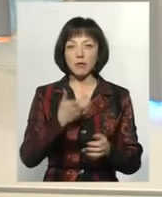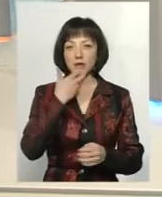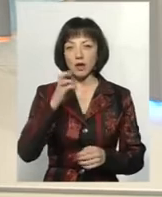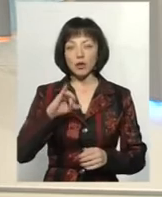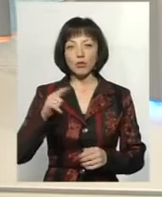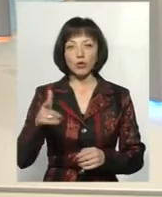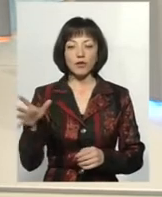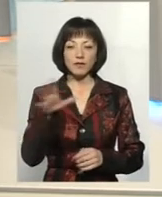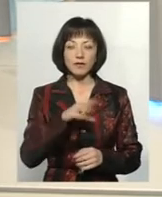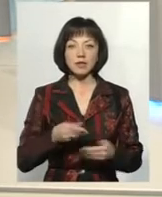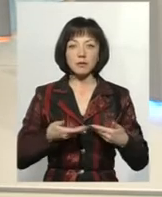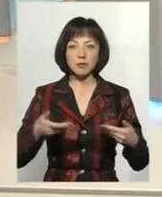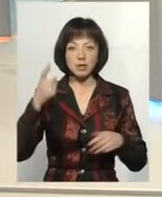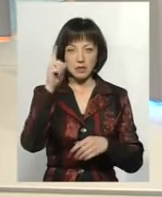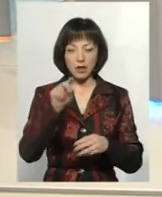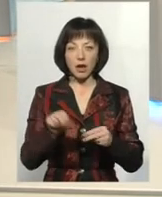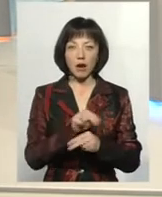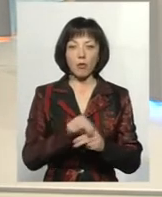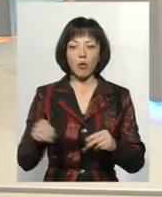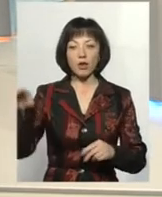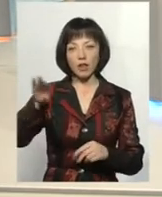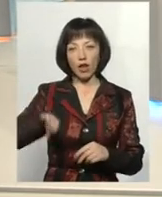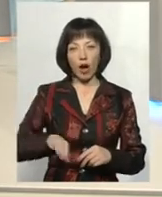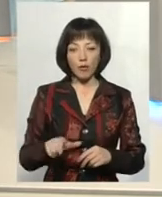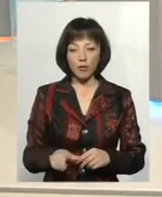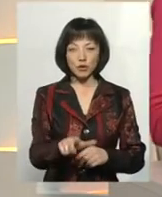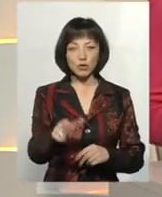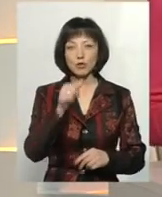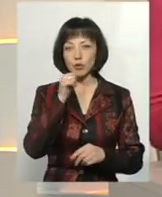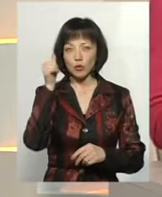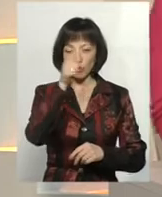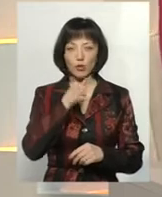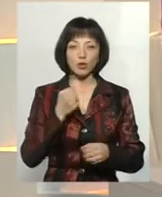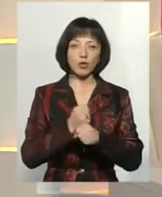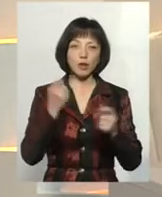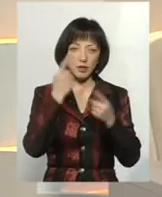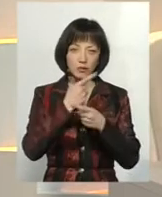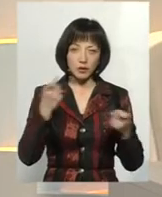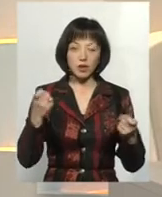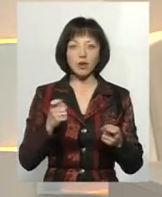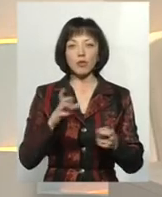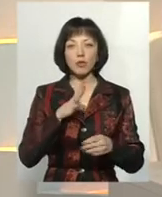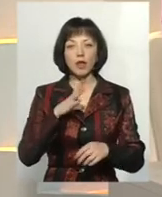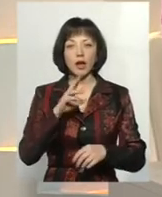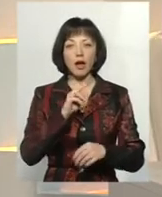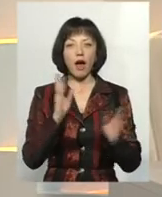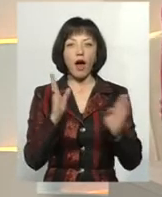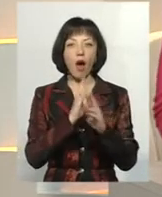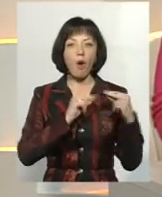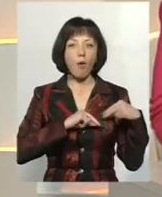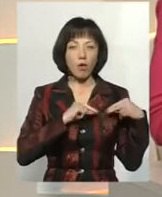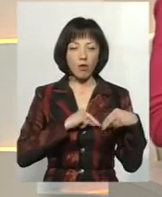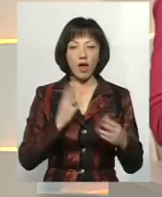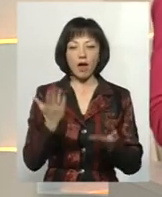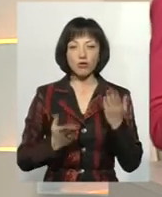Всі ми знаємо, що відбувається ремонт набережної. Минулого року ми теж робили ефіри і турбувалися, екологи були стурбовані. Якщо води